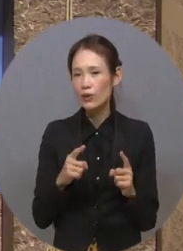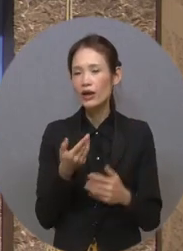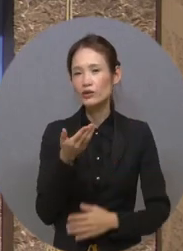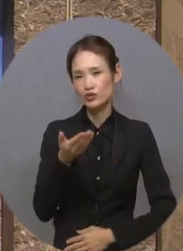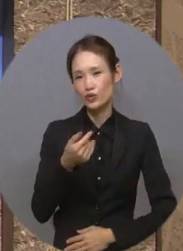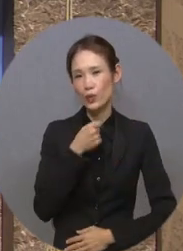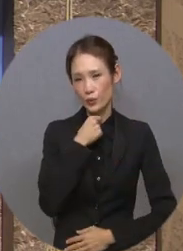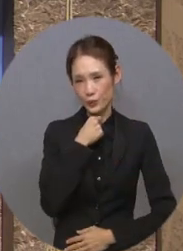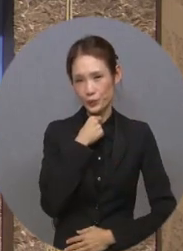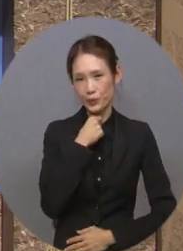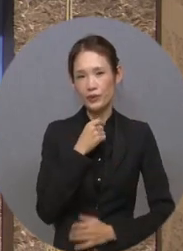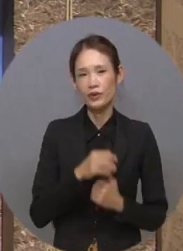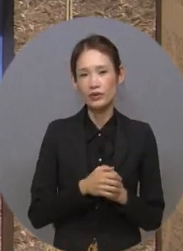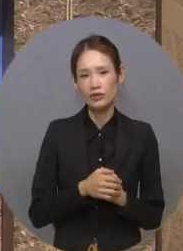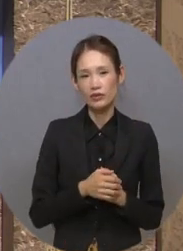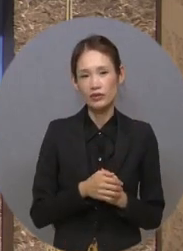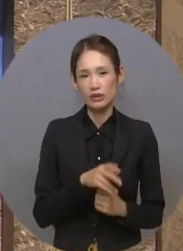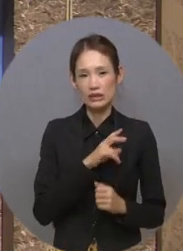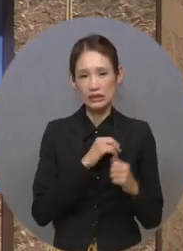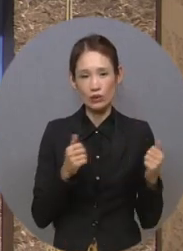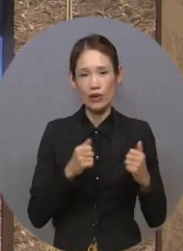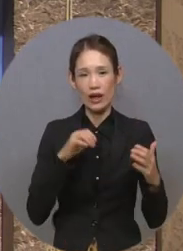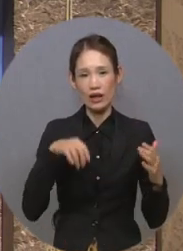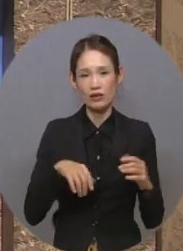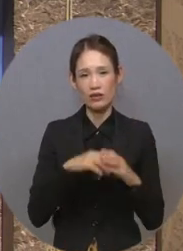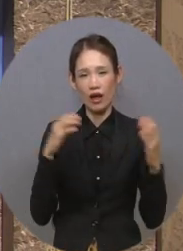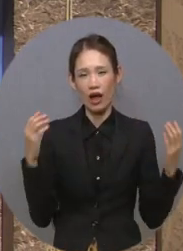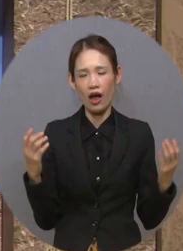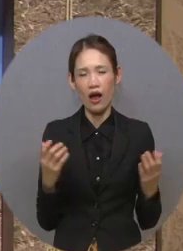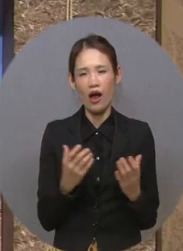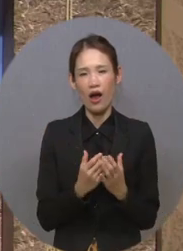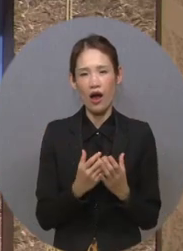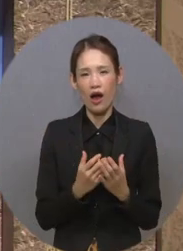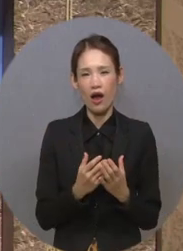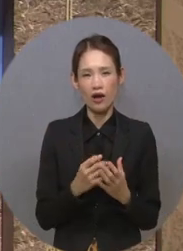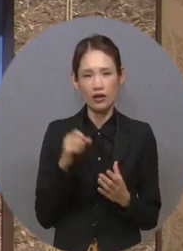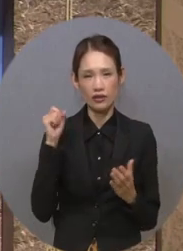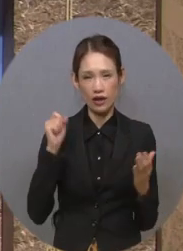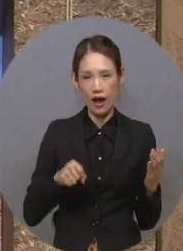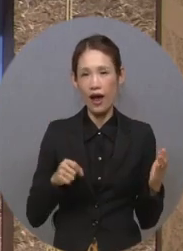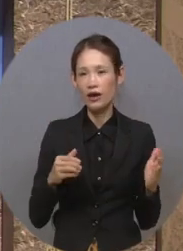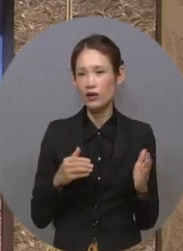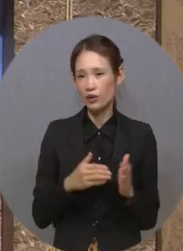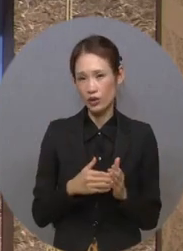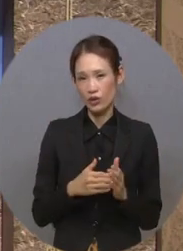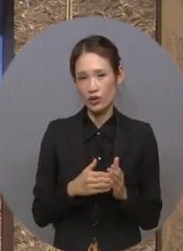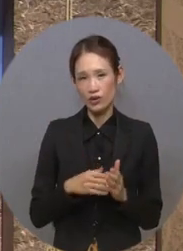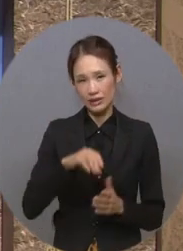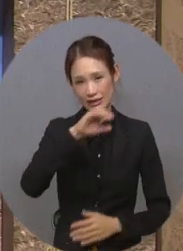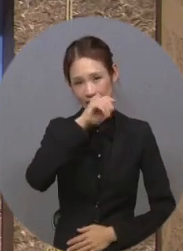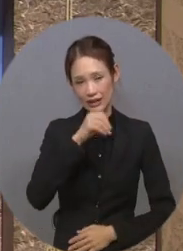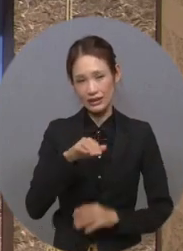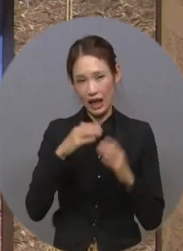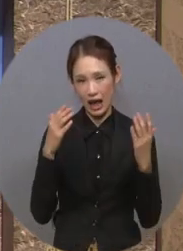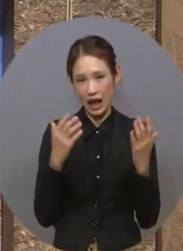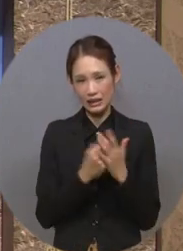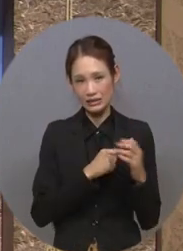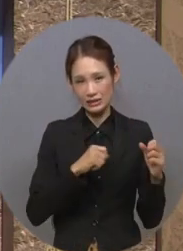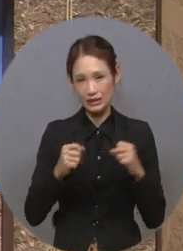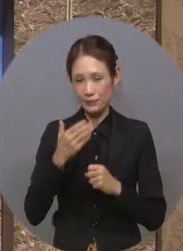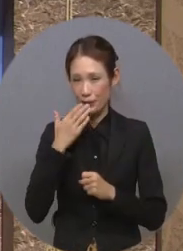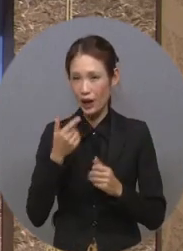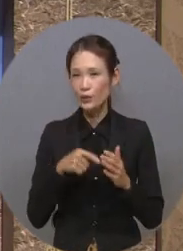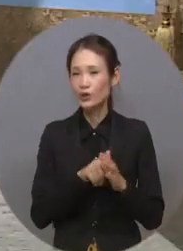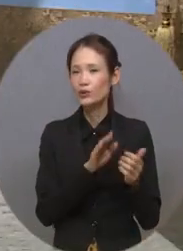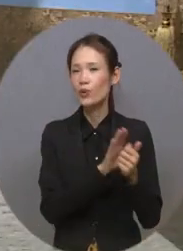예. 그래서 의회에서는 이번에 전부 다 원안 가결해서 예산이 다 집행될 수 있도록 네. 그렇게